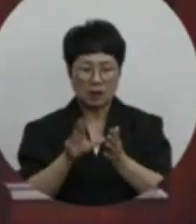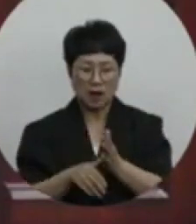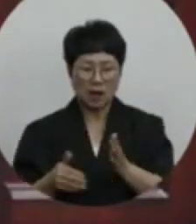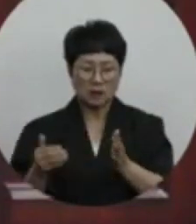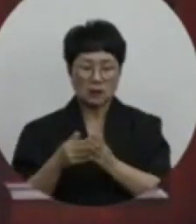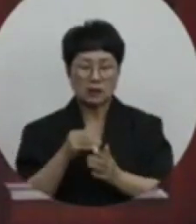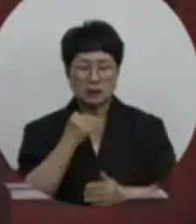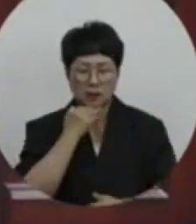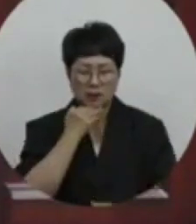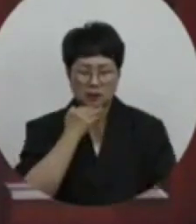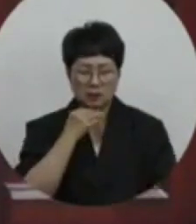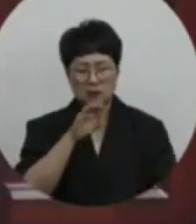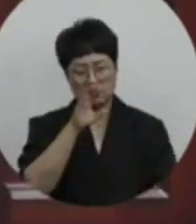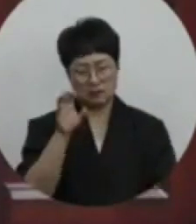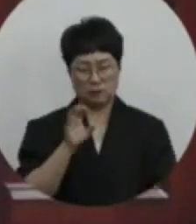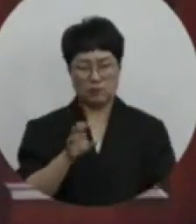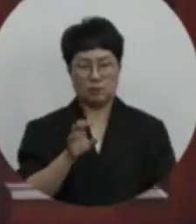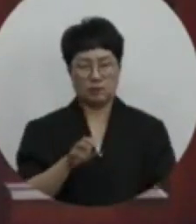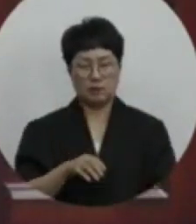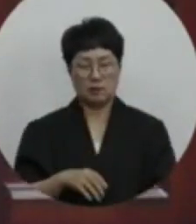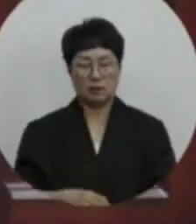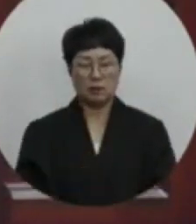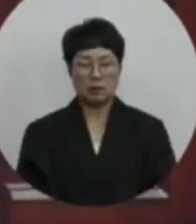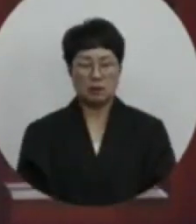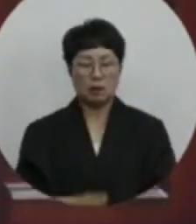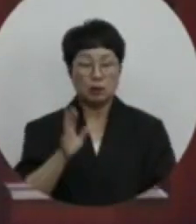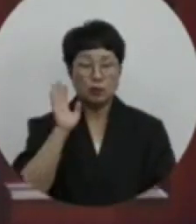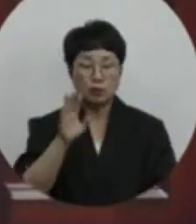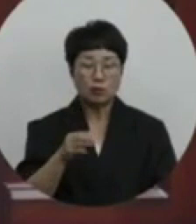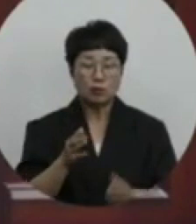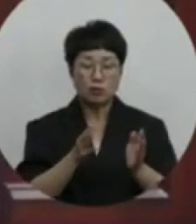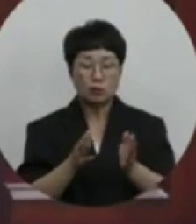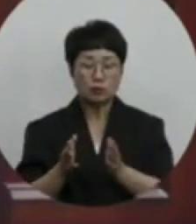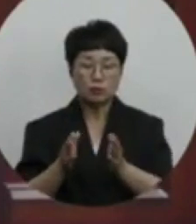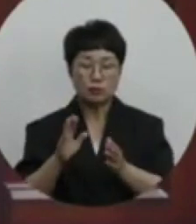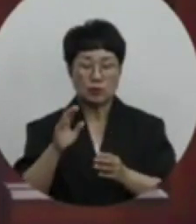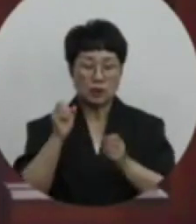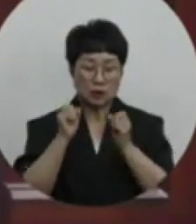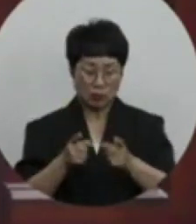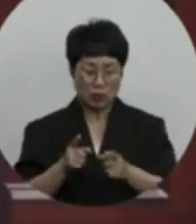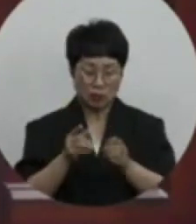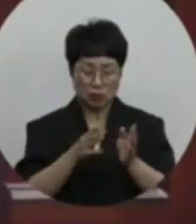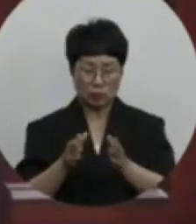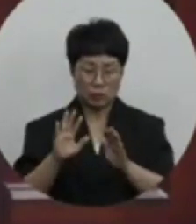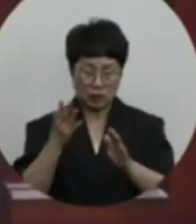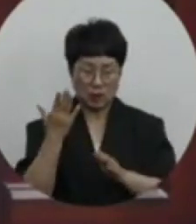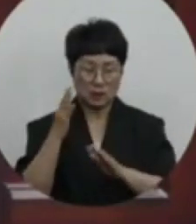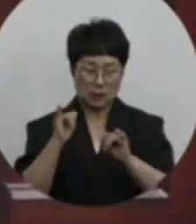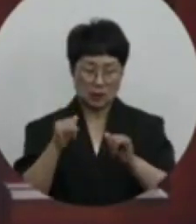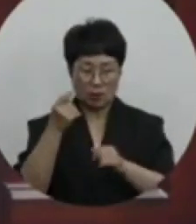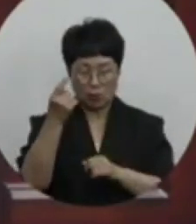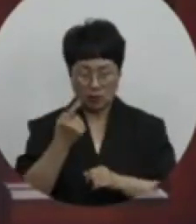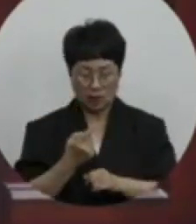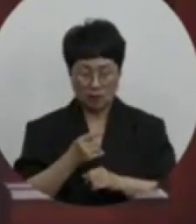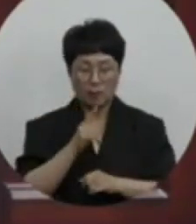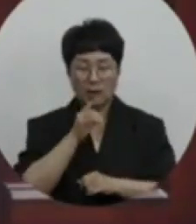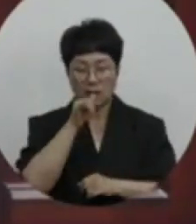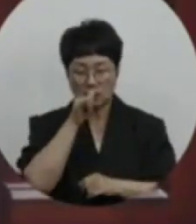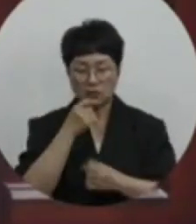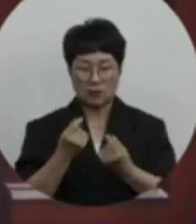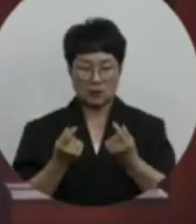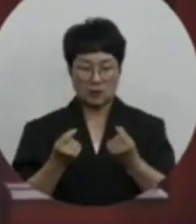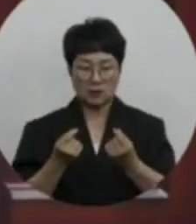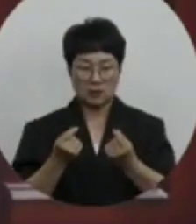것인지 의문입니다. 기회는 준비된 자에게 온다라는 말도 있습니다. 우리가 할 수 있는 일이